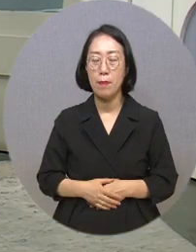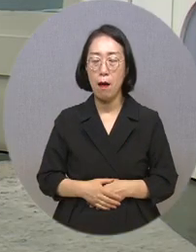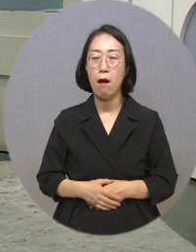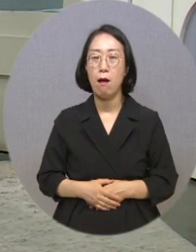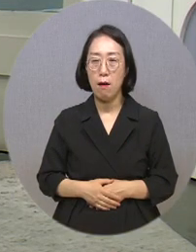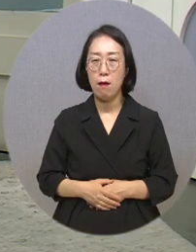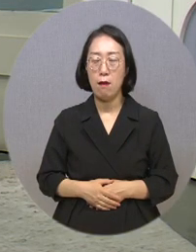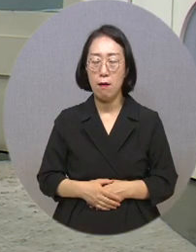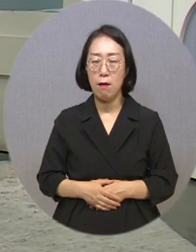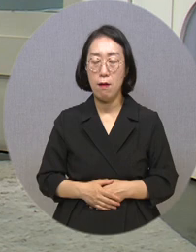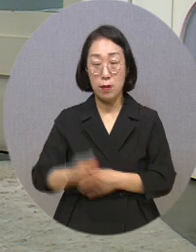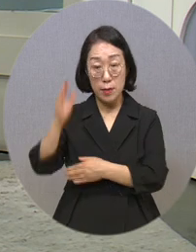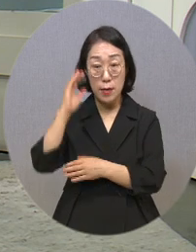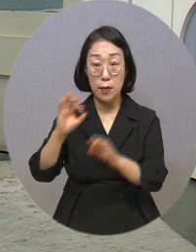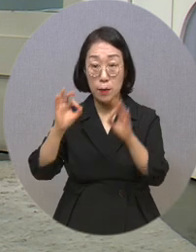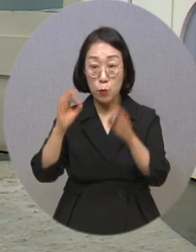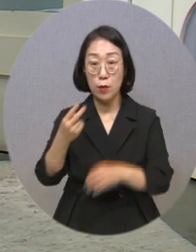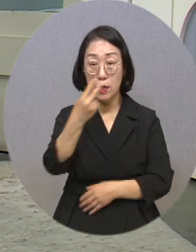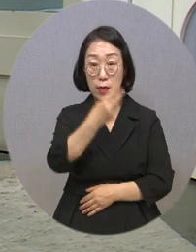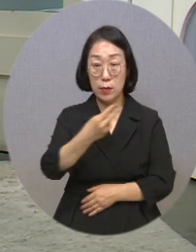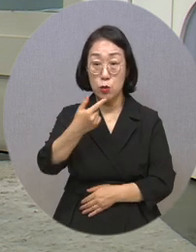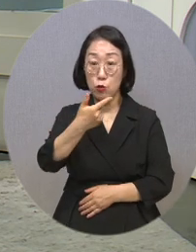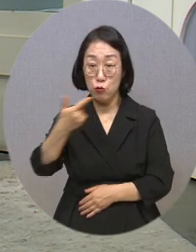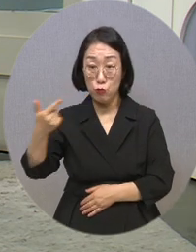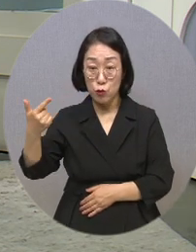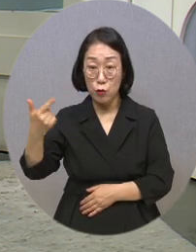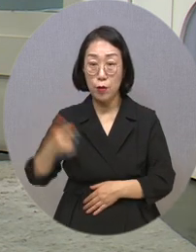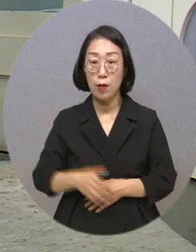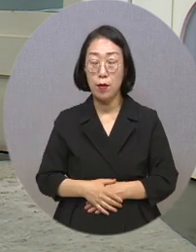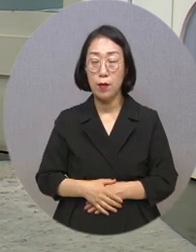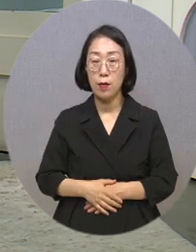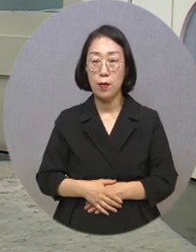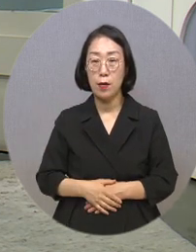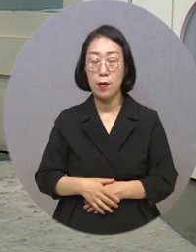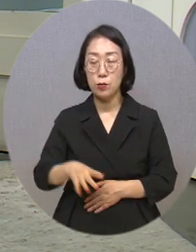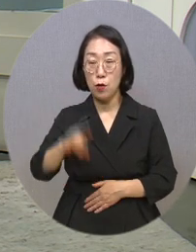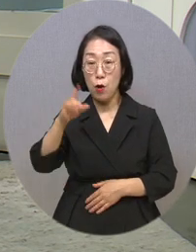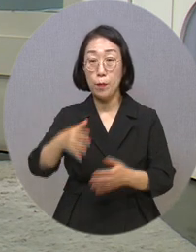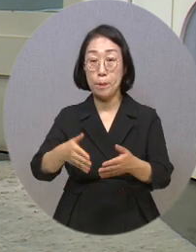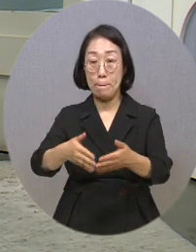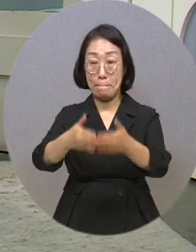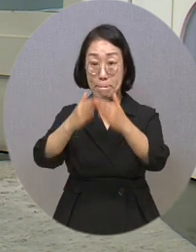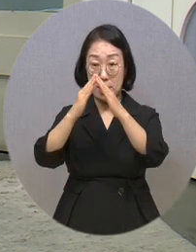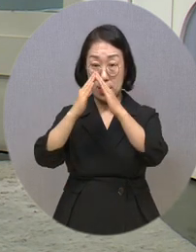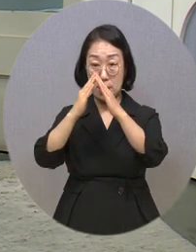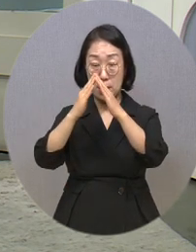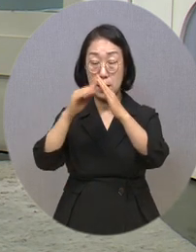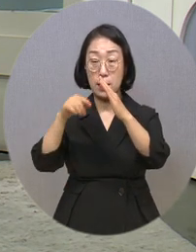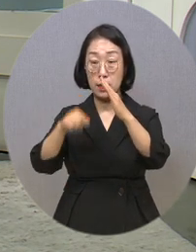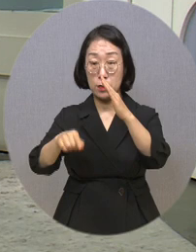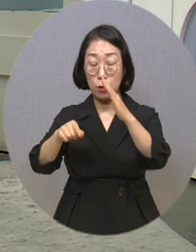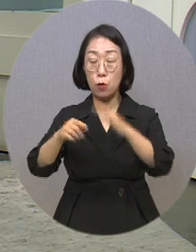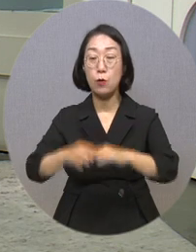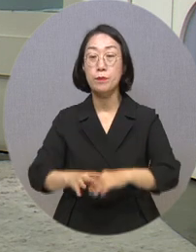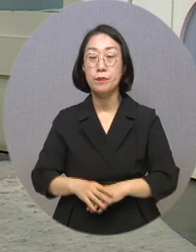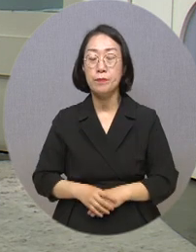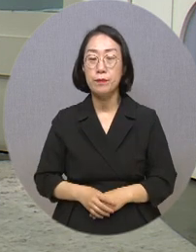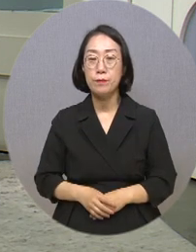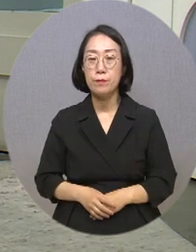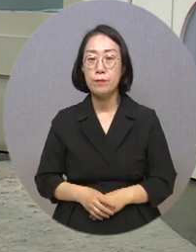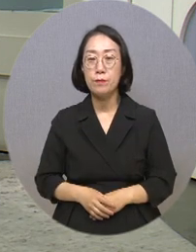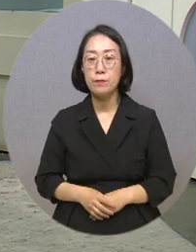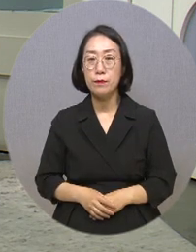말씀 듣고 보니까 이제 2006년도에 창립이 됐어요. 네, 네. 창립이 돼서